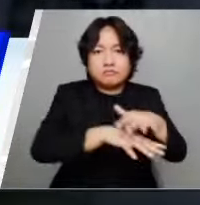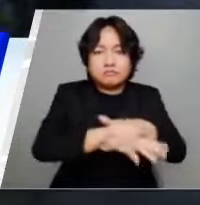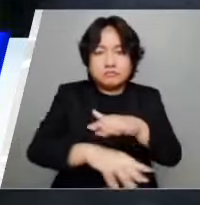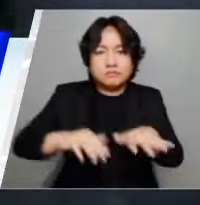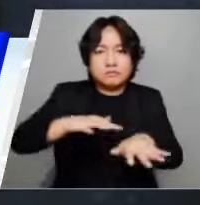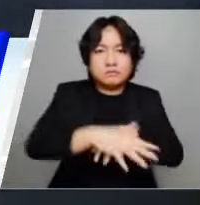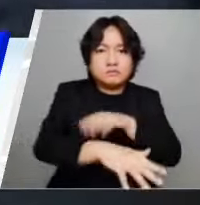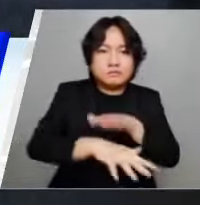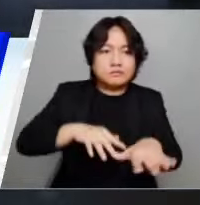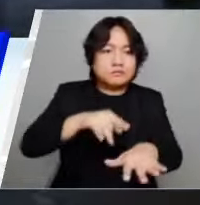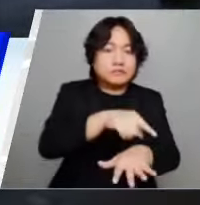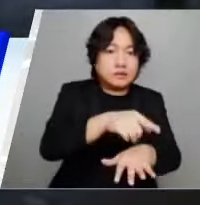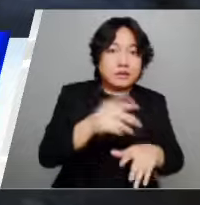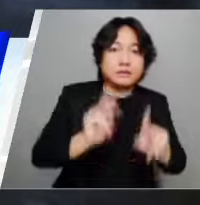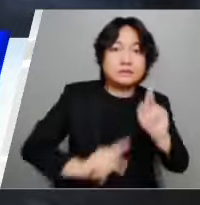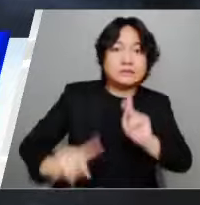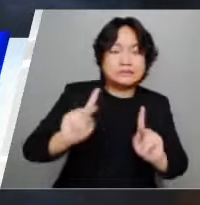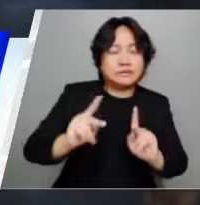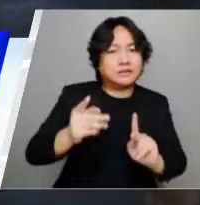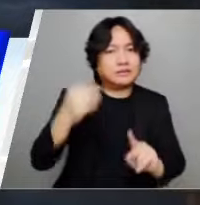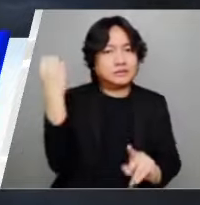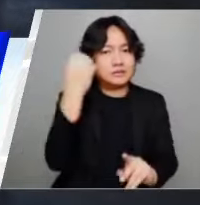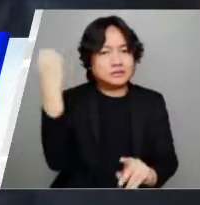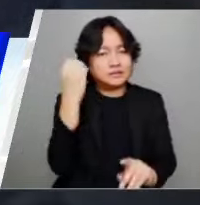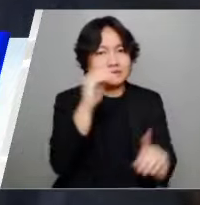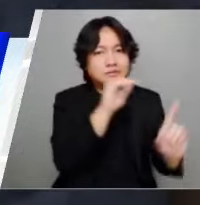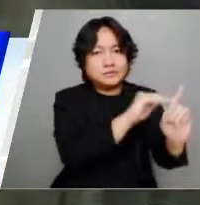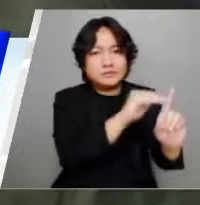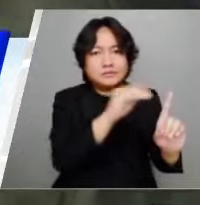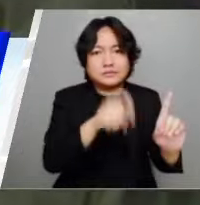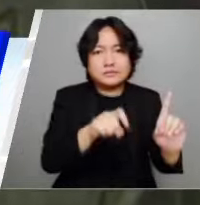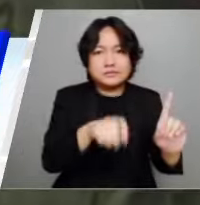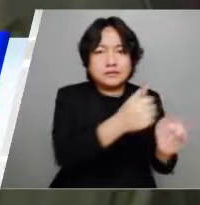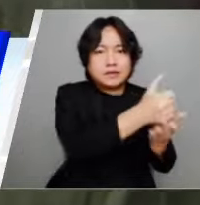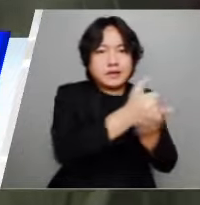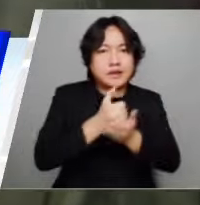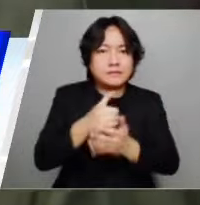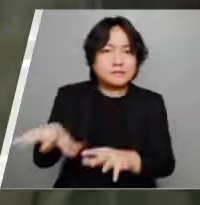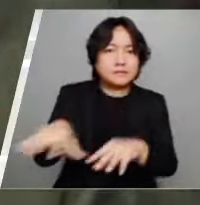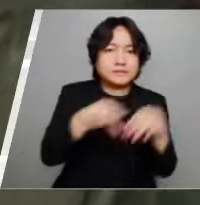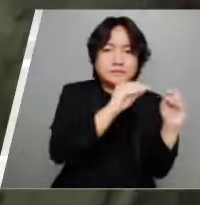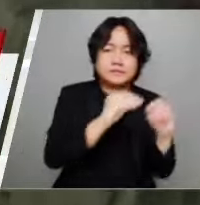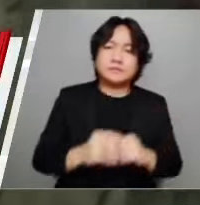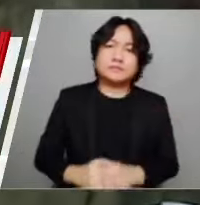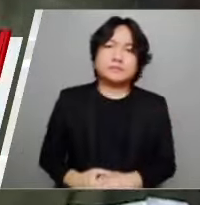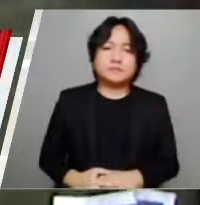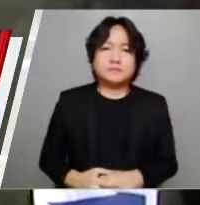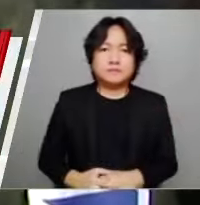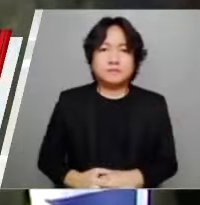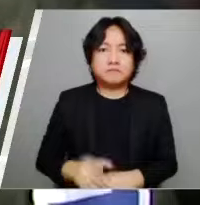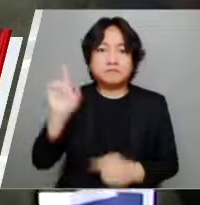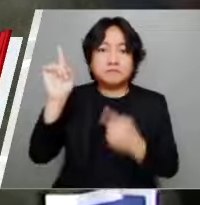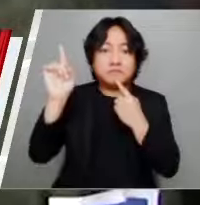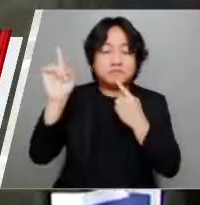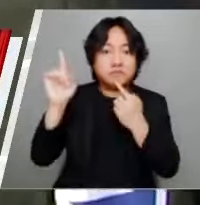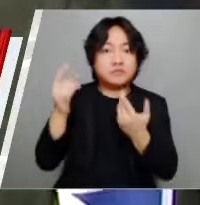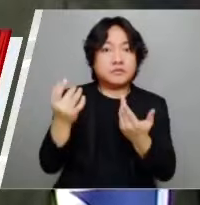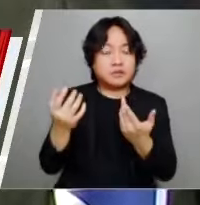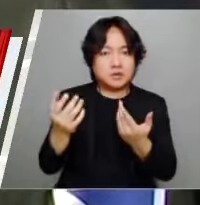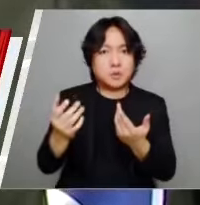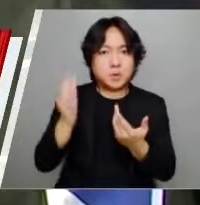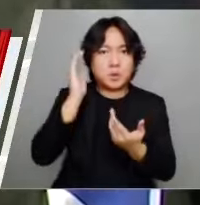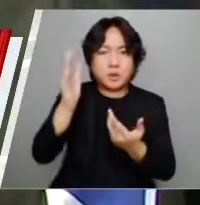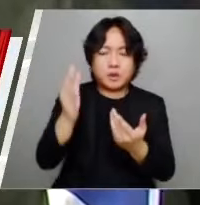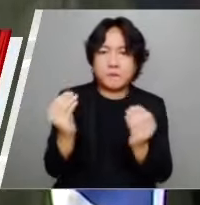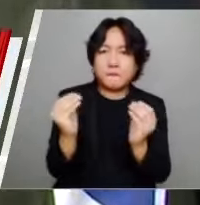para ilikas na mula po rito sa banta ng storm surge. Malaki ang tsansa pong tataas pa, sir. Kasi ang projection po is from 2